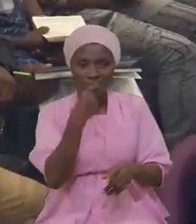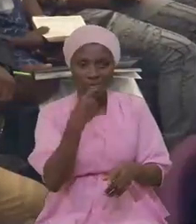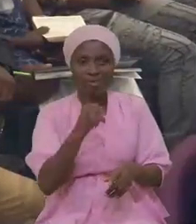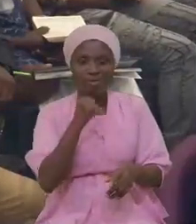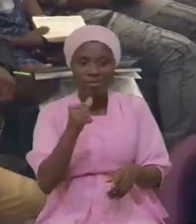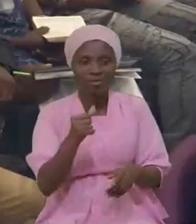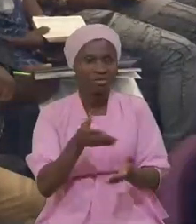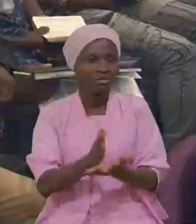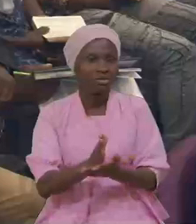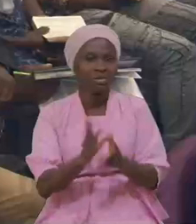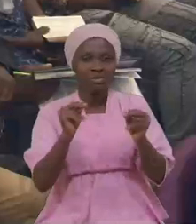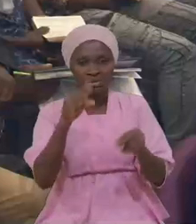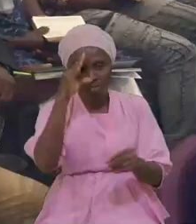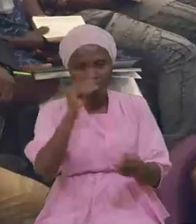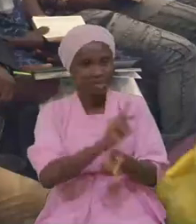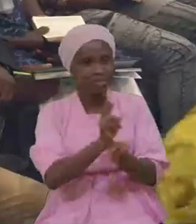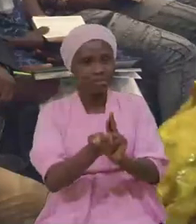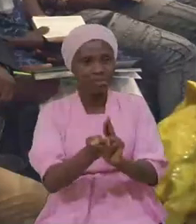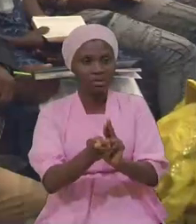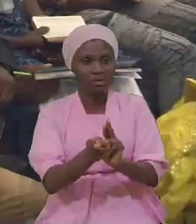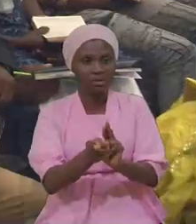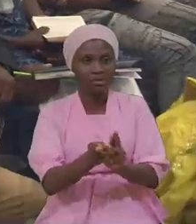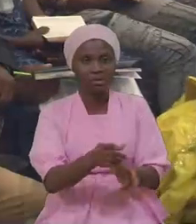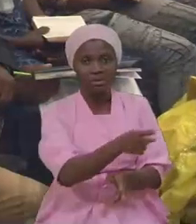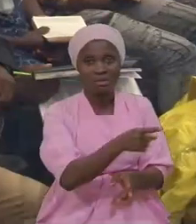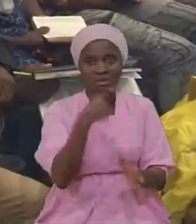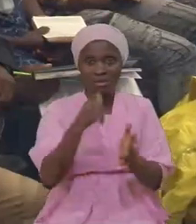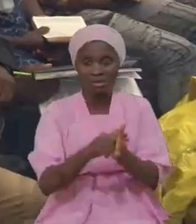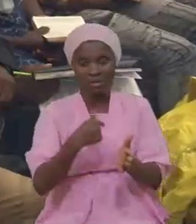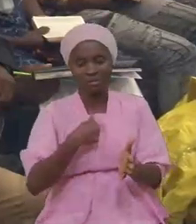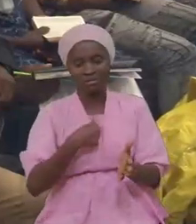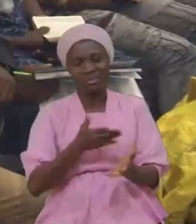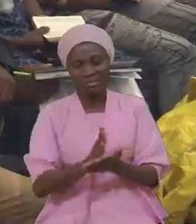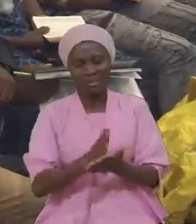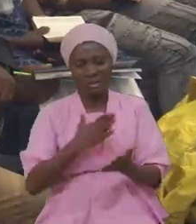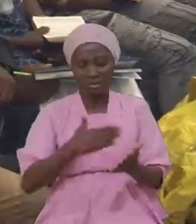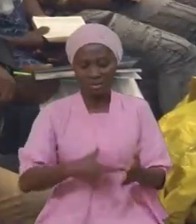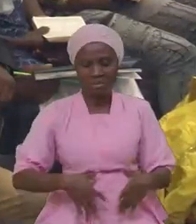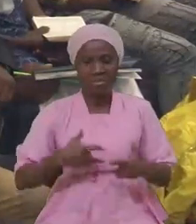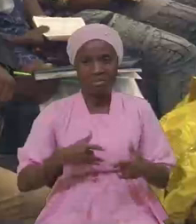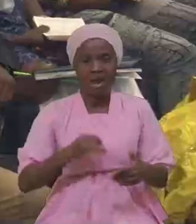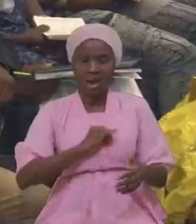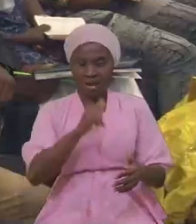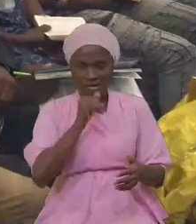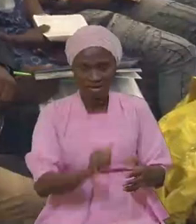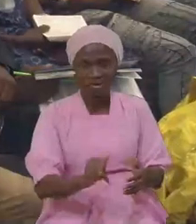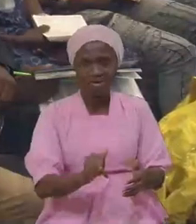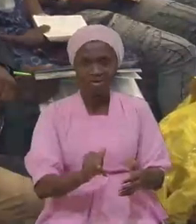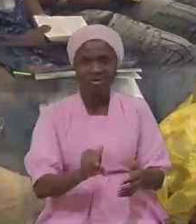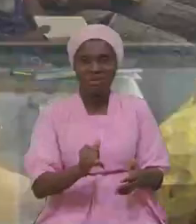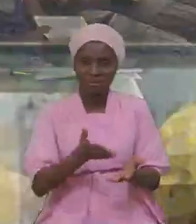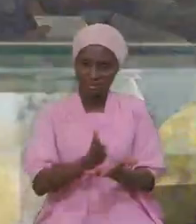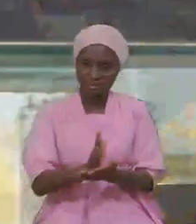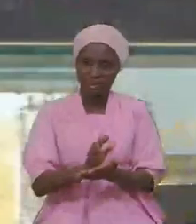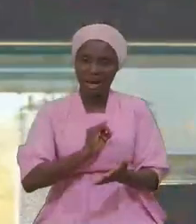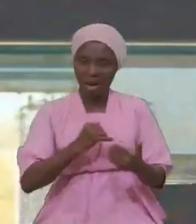se repent de sa méchanceté. Ils disent, oui, je vais bien, je suis dans la foi. Oui, je crois encore. J'ai un seul